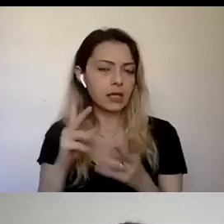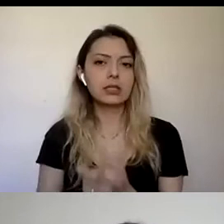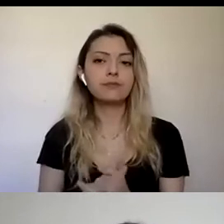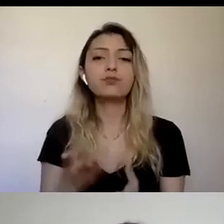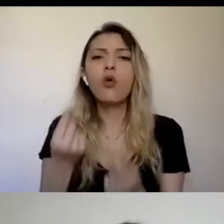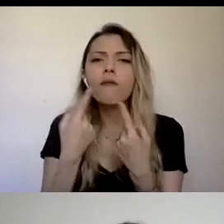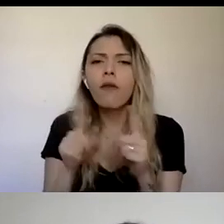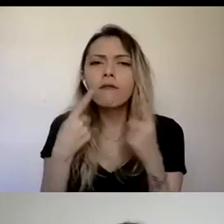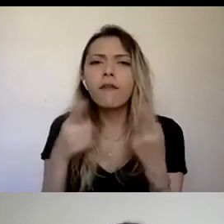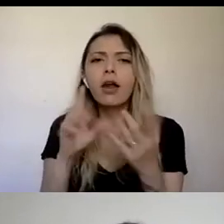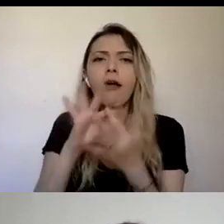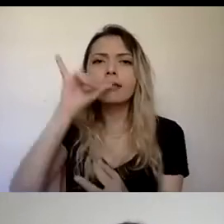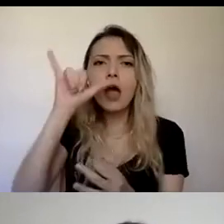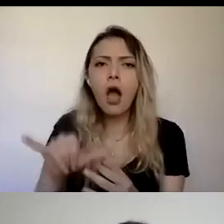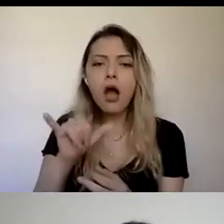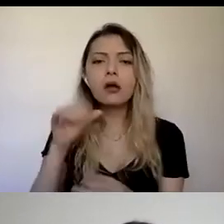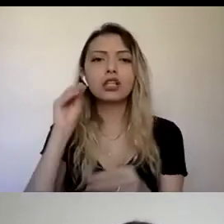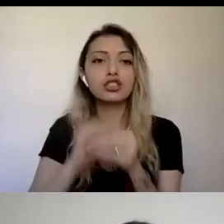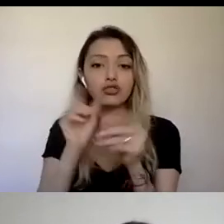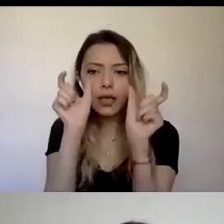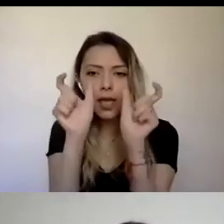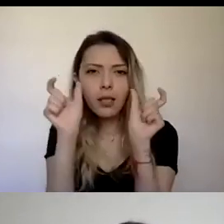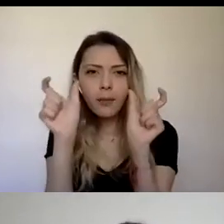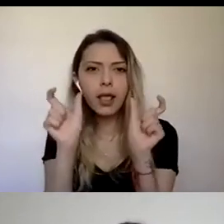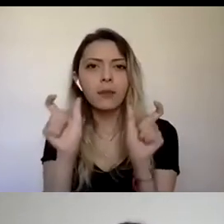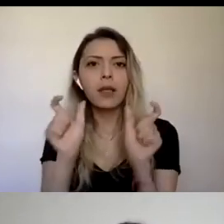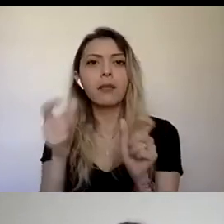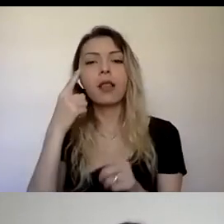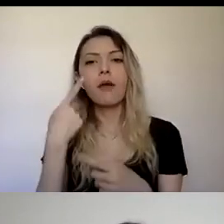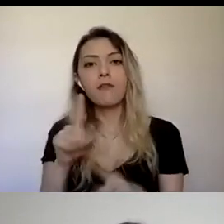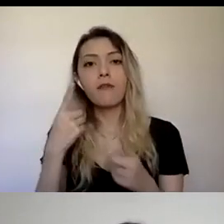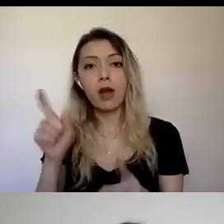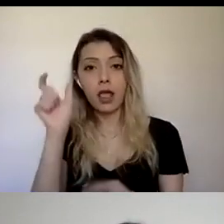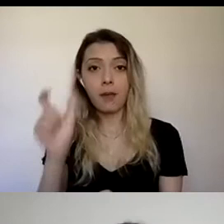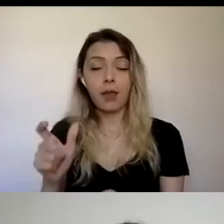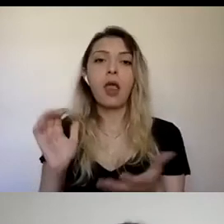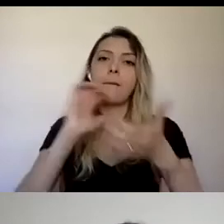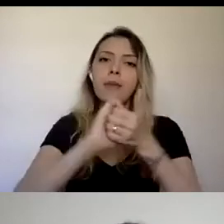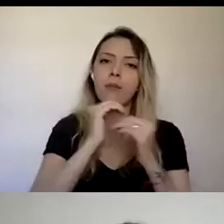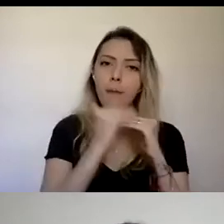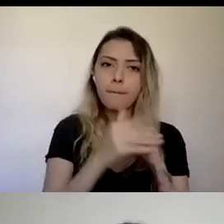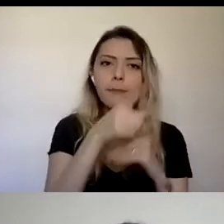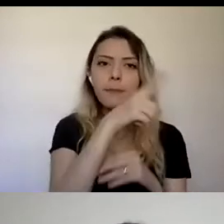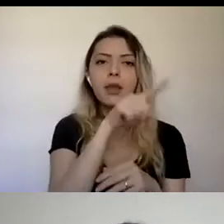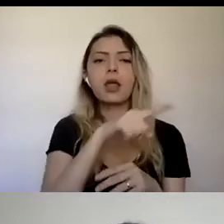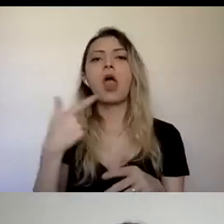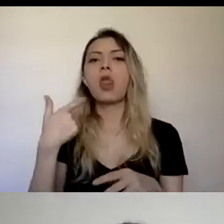henüz sözleşmelere geçmeseler bile Birleşmiş Milletler özel prosedürler ya da daha bilinen adıyla özel